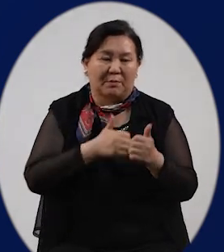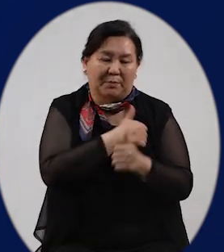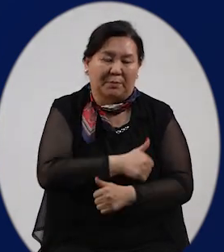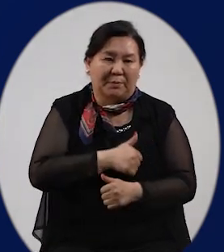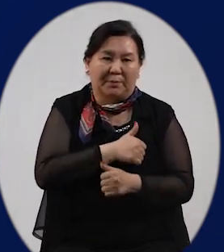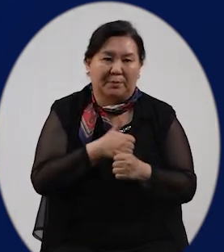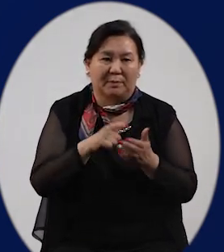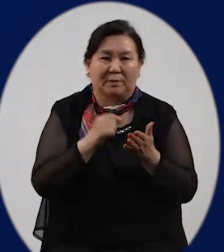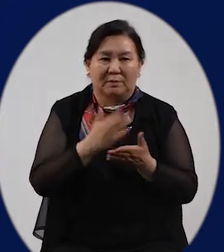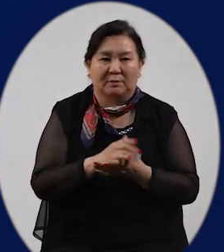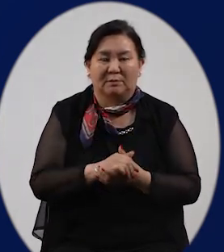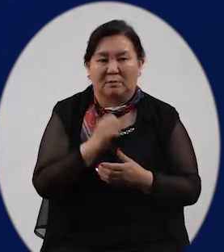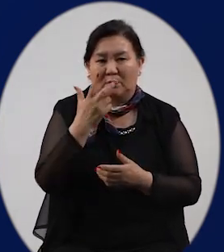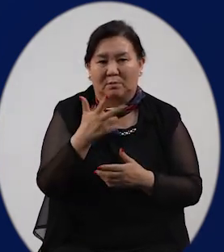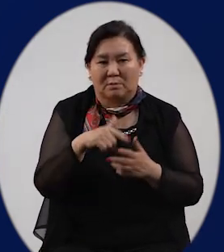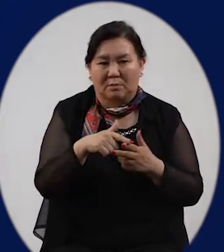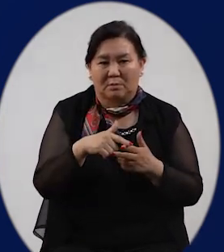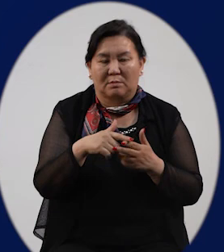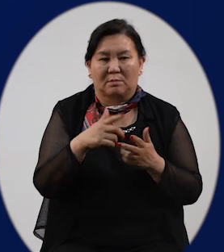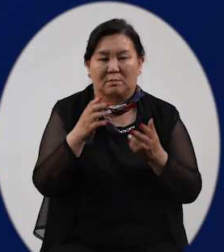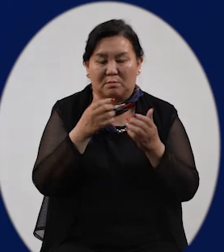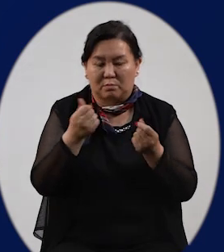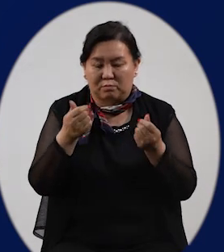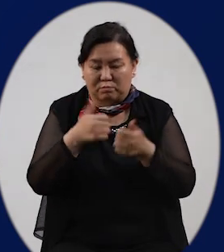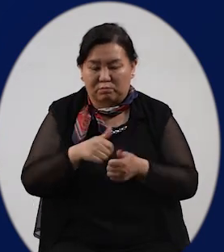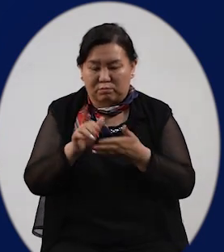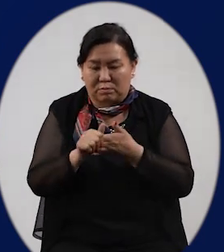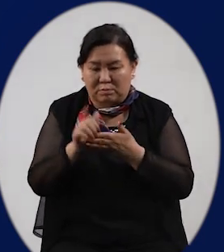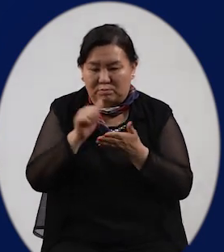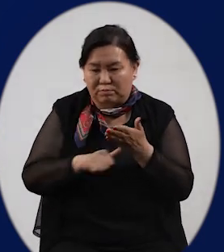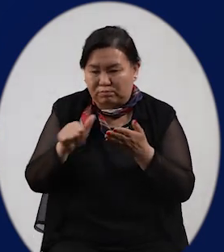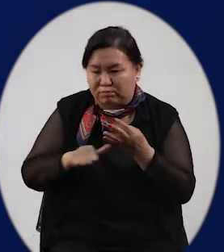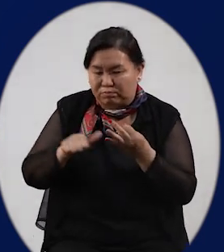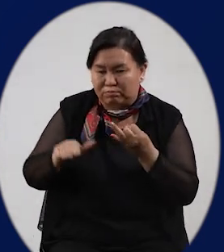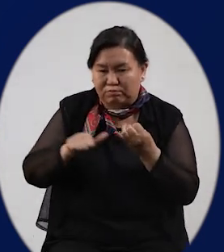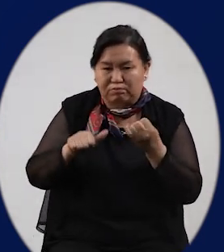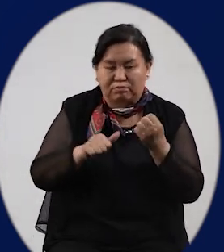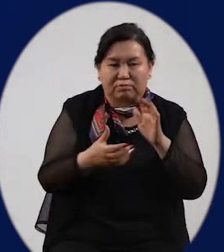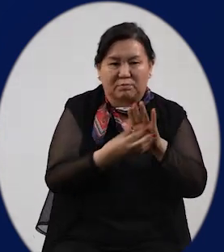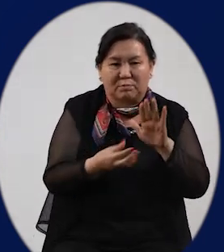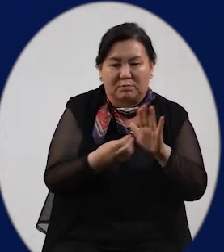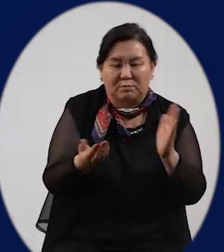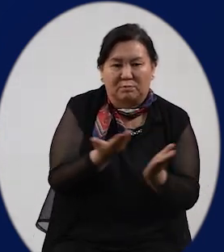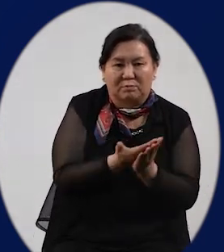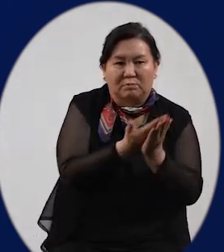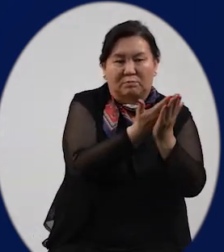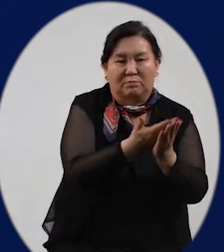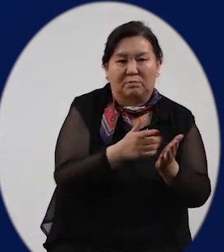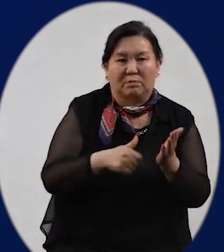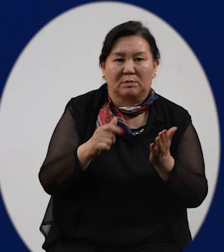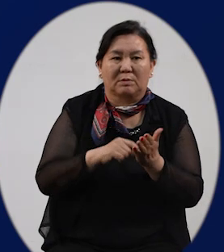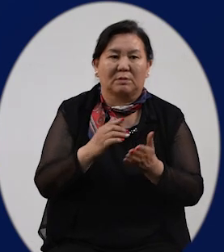хангана. Буруу эсвэл бүрэн босоо баримт бичих нь санхүүгийн ноцтой болон үйлдвэрийн ноцтой алдагдлалд хүргэнэ.